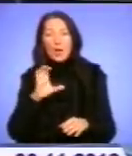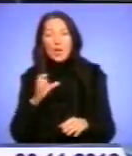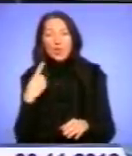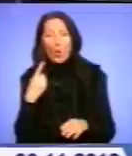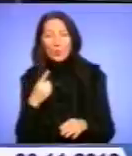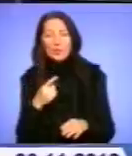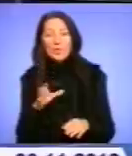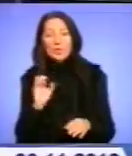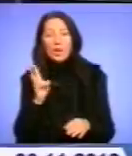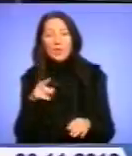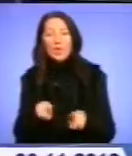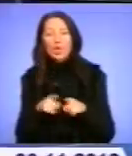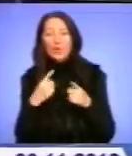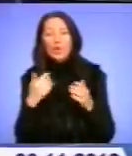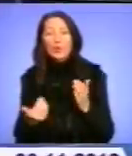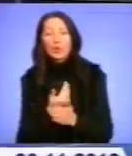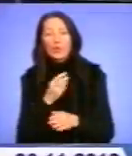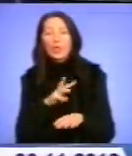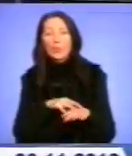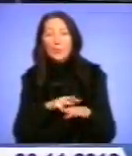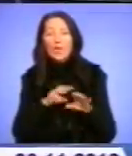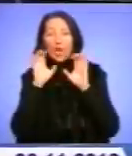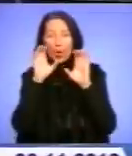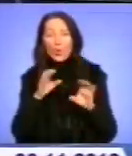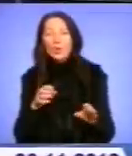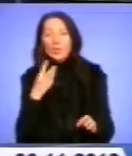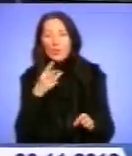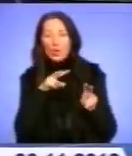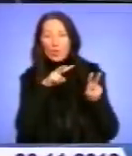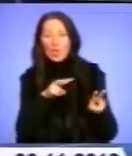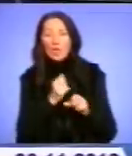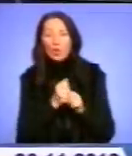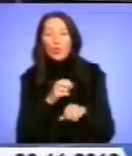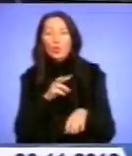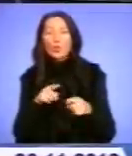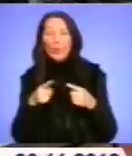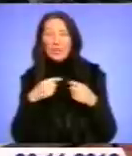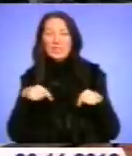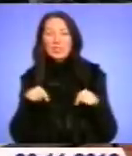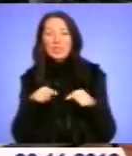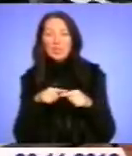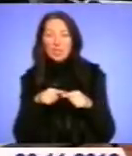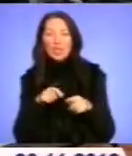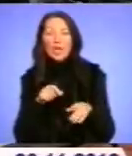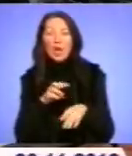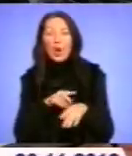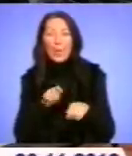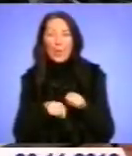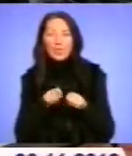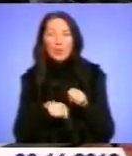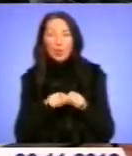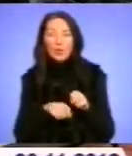говорили про новий кримінально-процесуальний кодекс, відеонагляд та роботу дільничних інспекторів. Кількість злочинів від початку